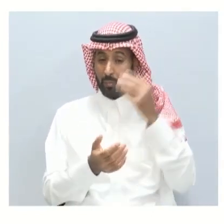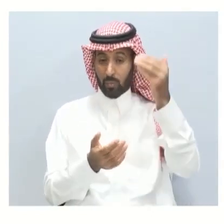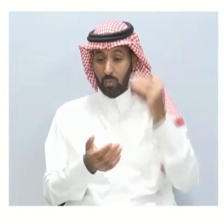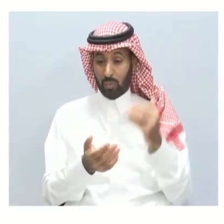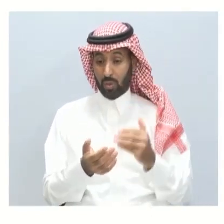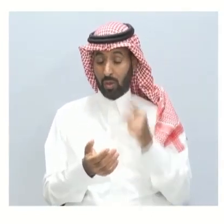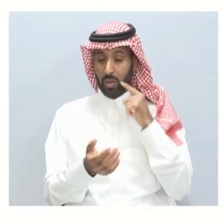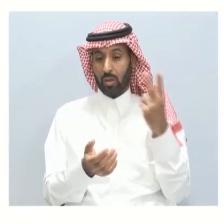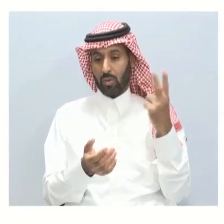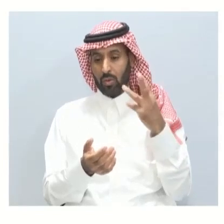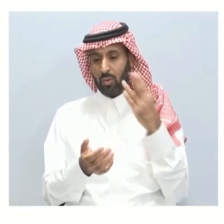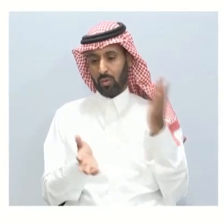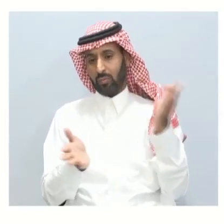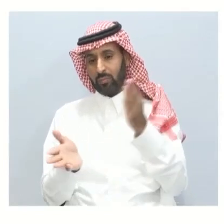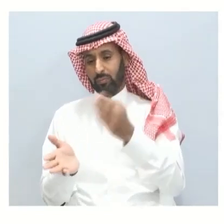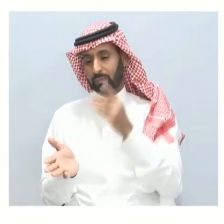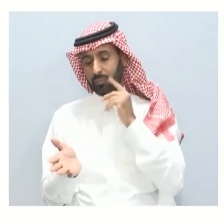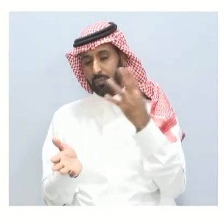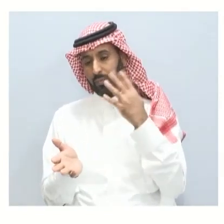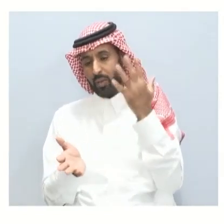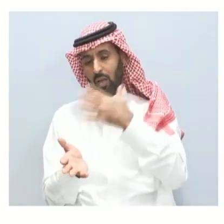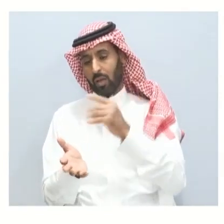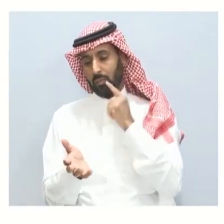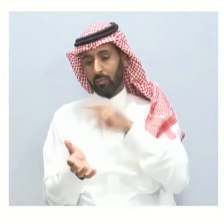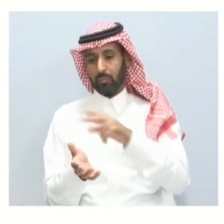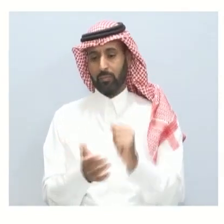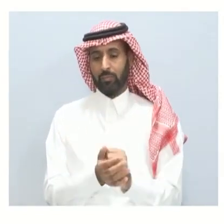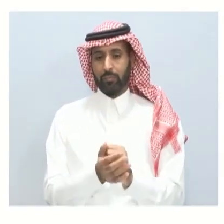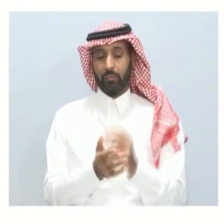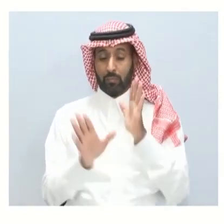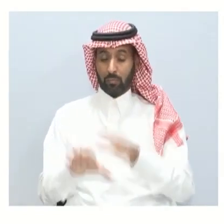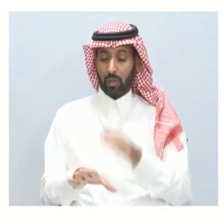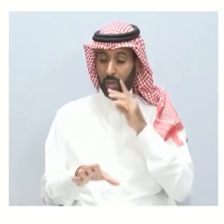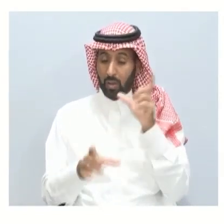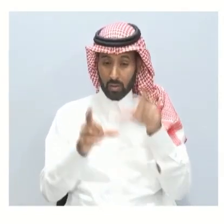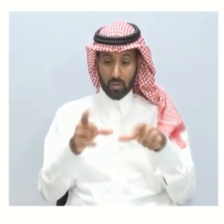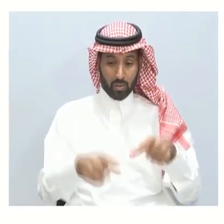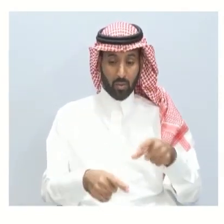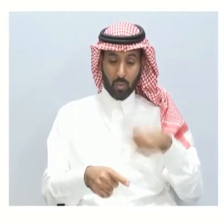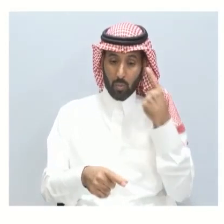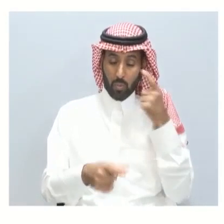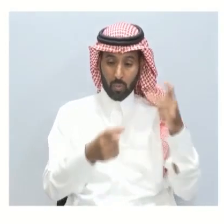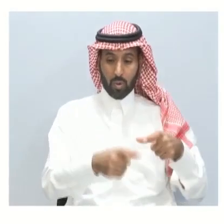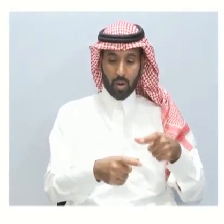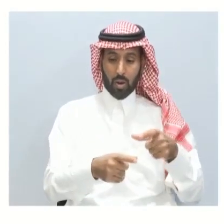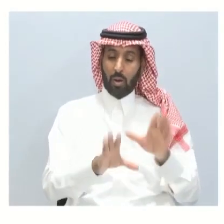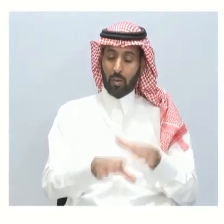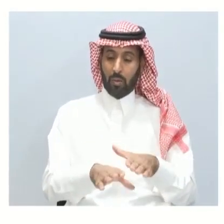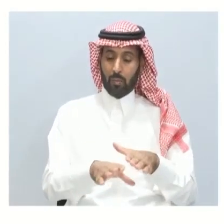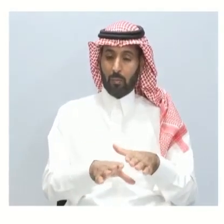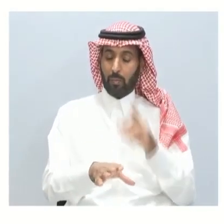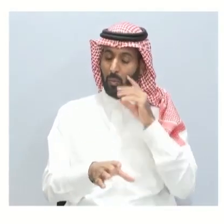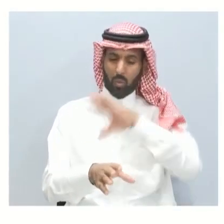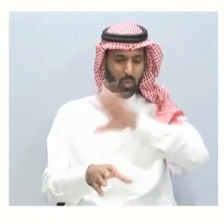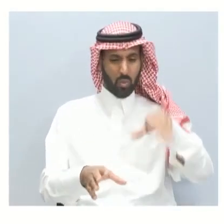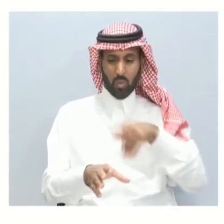للثاني من الثانيه للثالثه من الثالثه للرابعه من الرابع للخمسه يتغير لكنه يبقى ضمن المجموعه الواحده انها في المجموعه الواحده